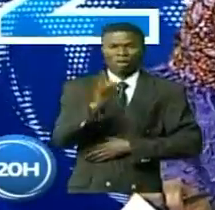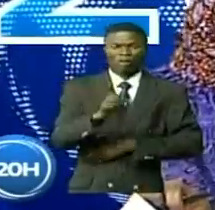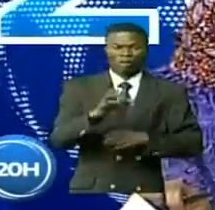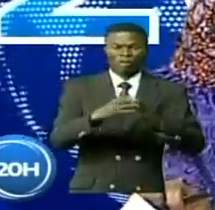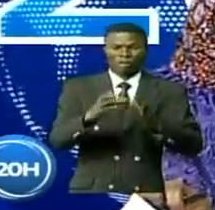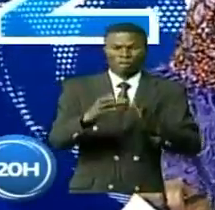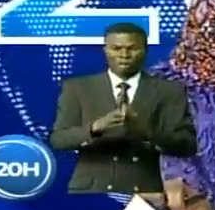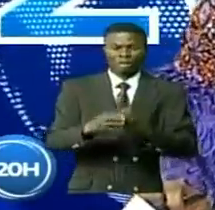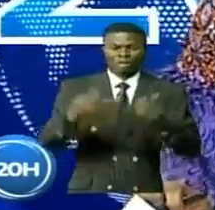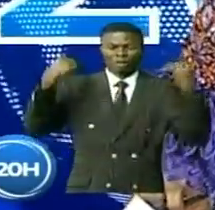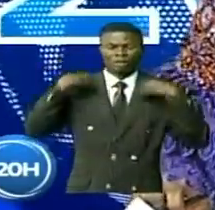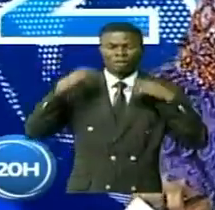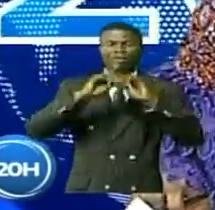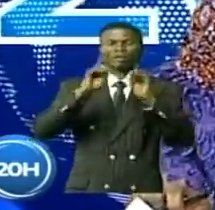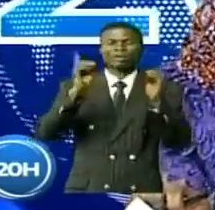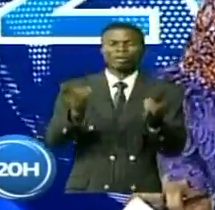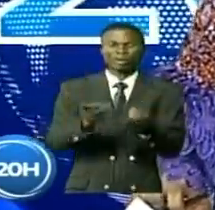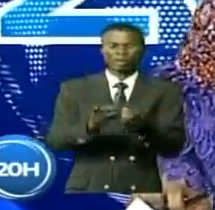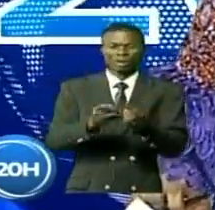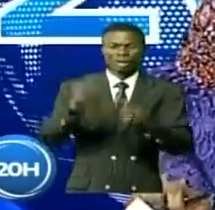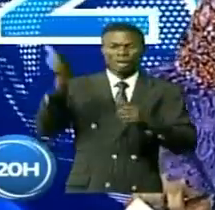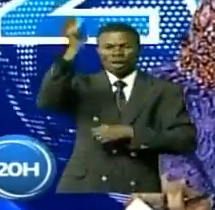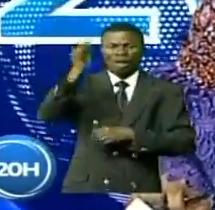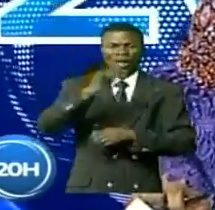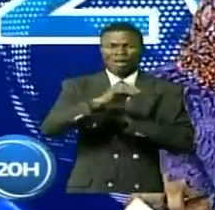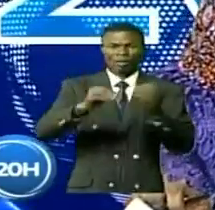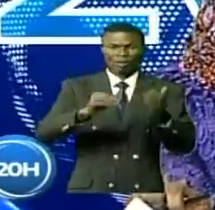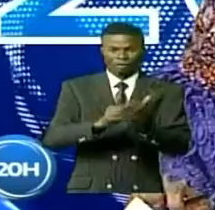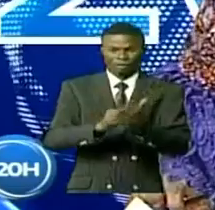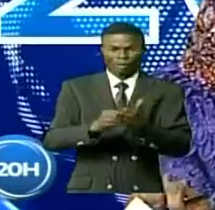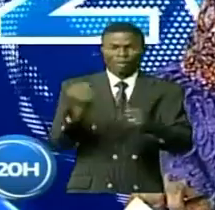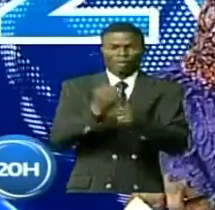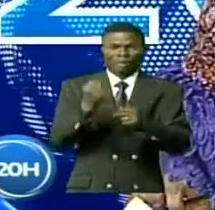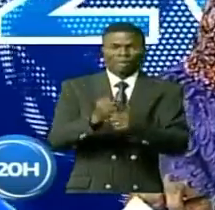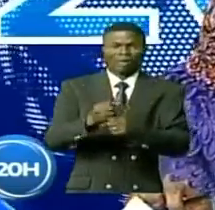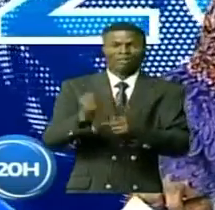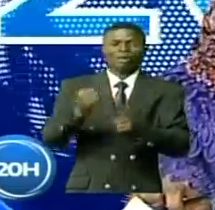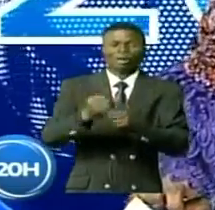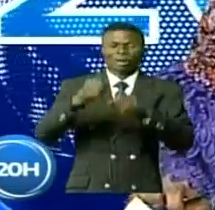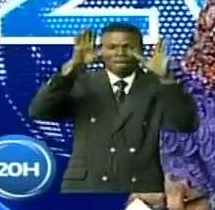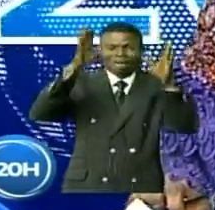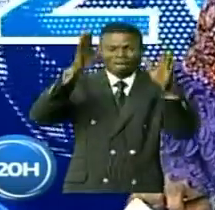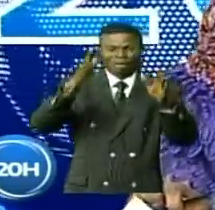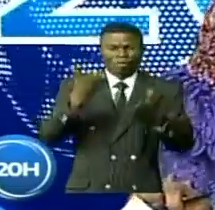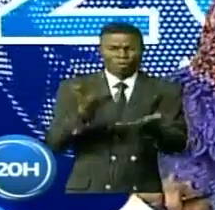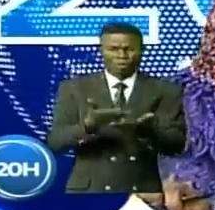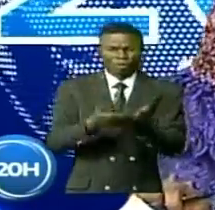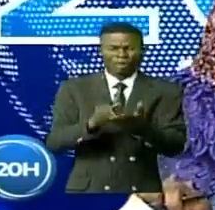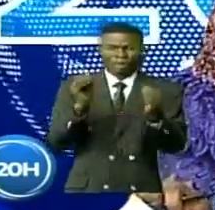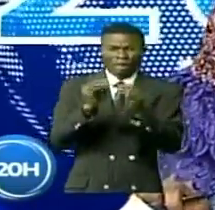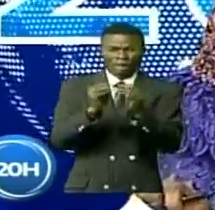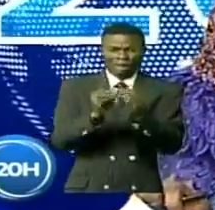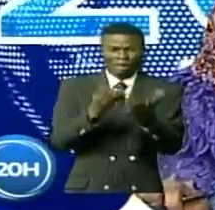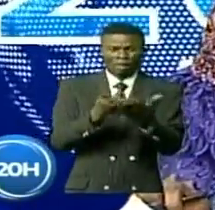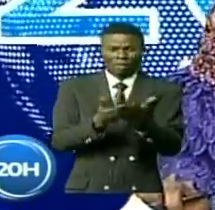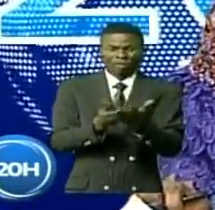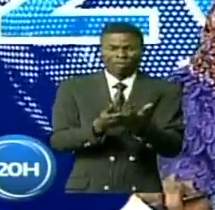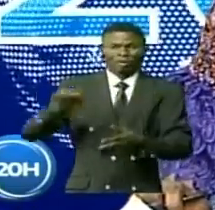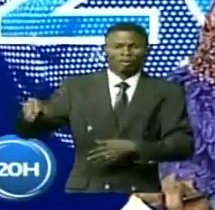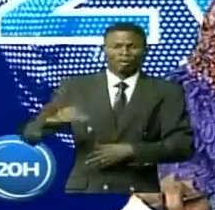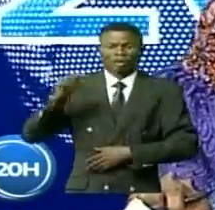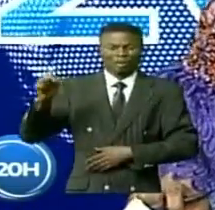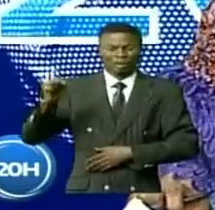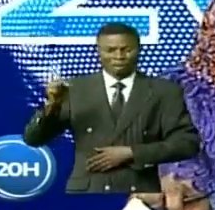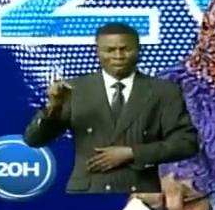Kolis, chef du département Afrique centrale au service européen d'actions extérieures, rencontre à laquelle a pris part Jean-Marc